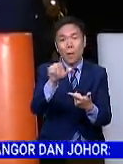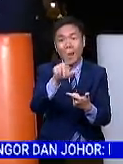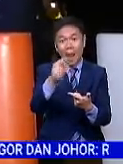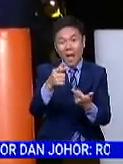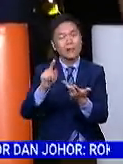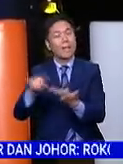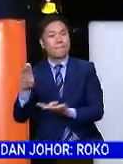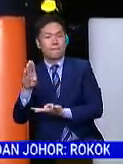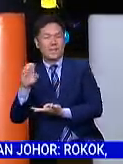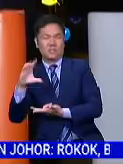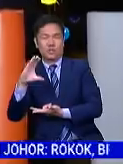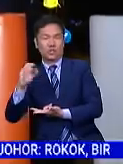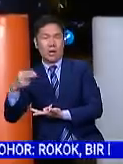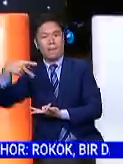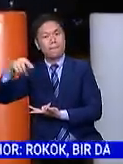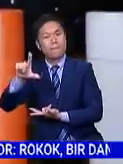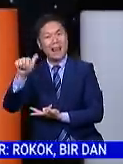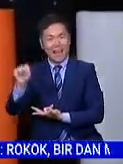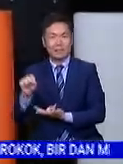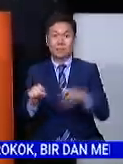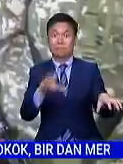pala Hi Ho